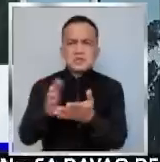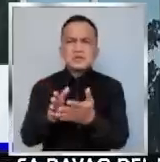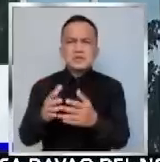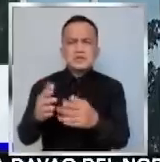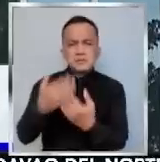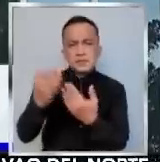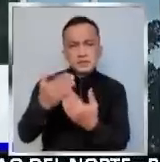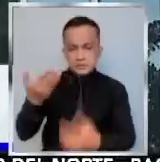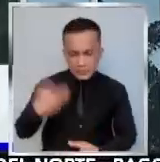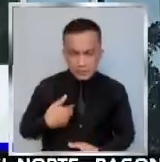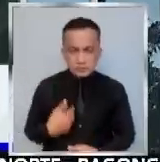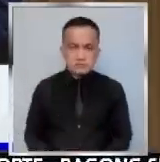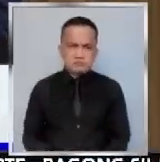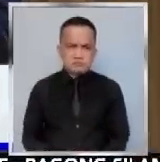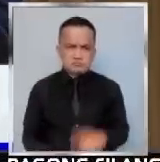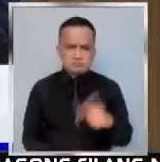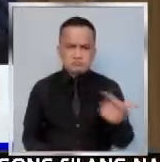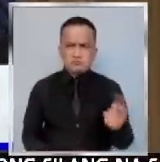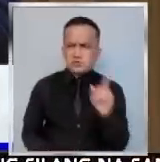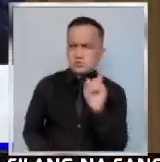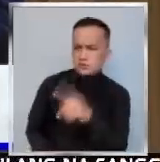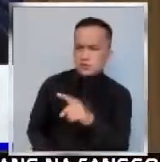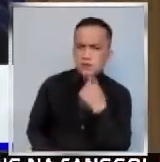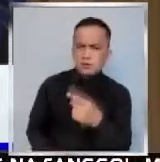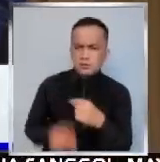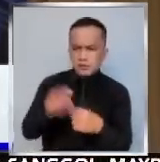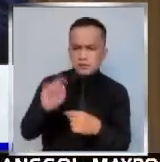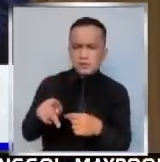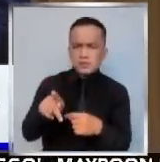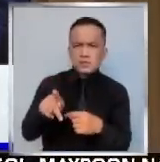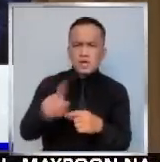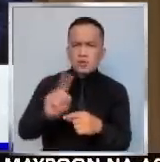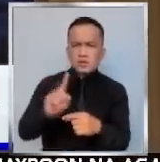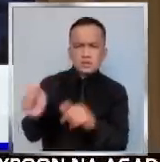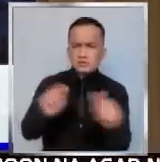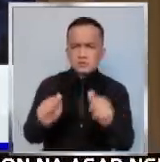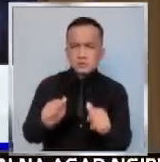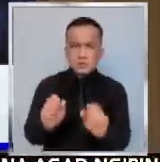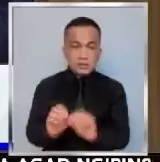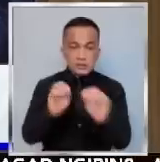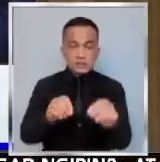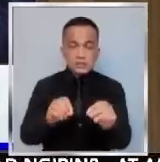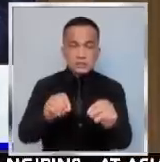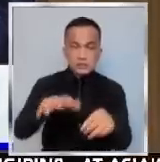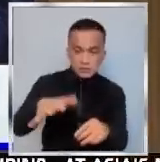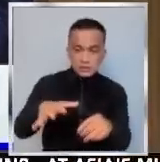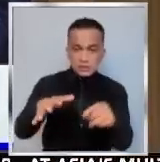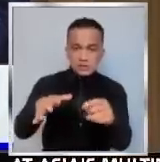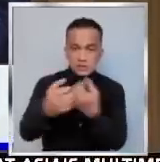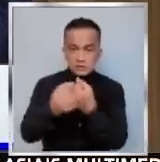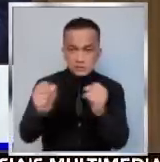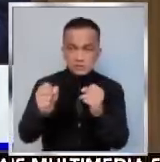gagawing aksyon nito tungkol dito? Nilalagay na po sa alanganin ay ang safety, yung security at